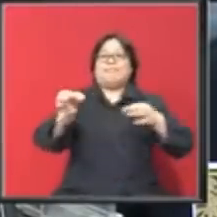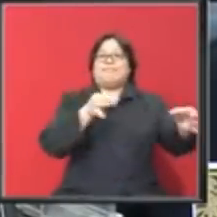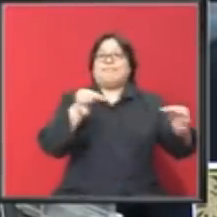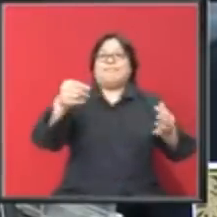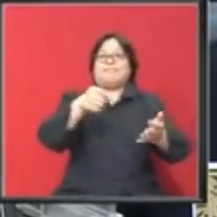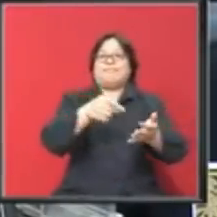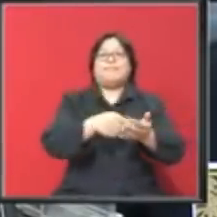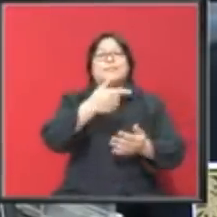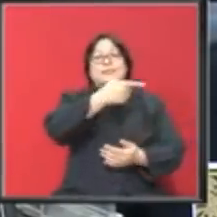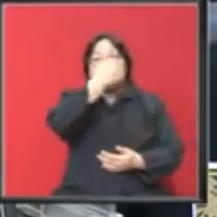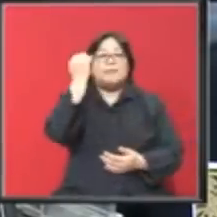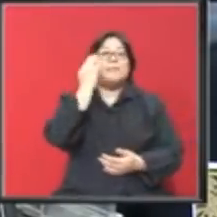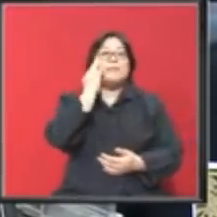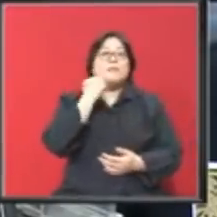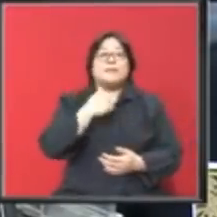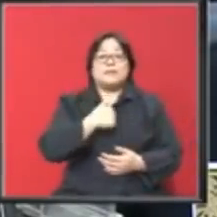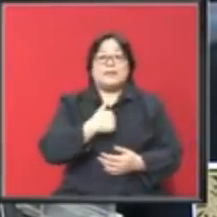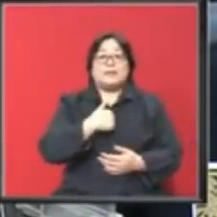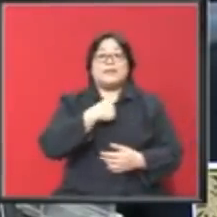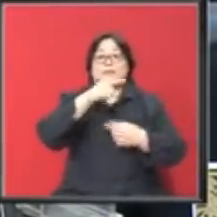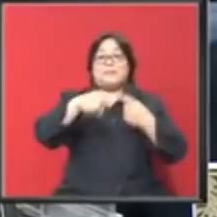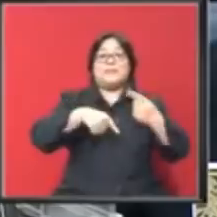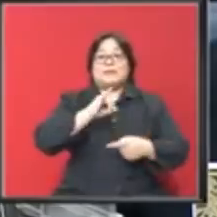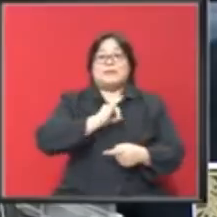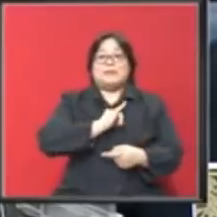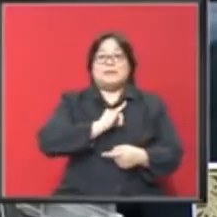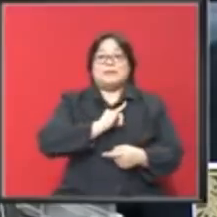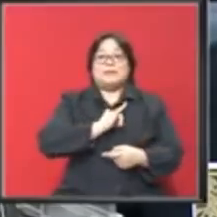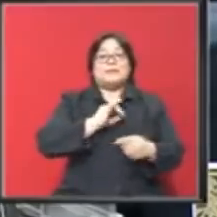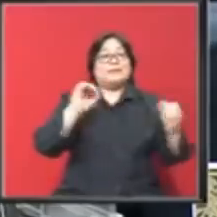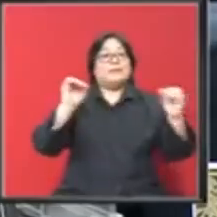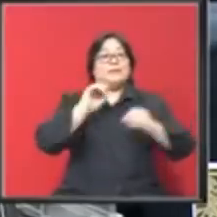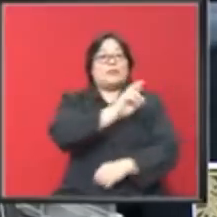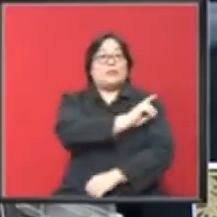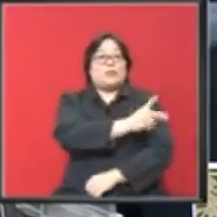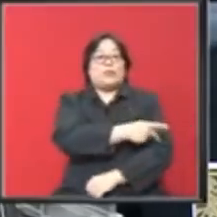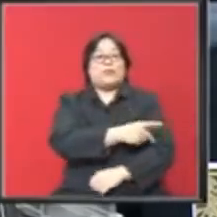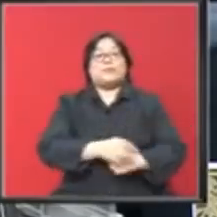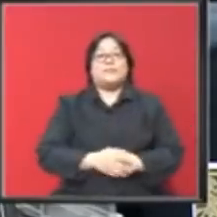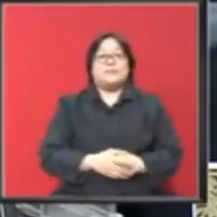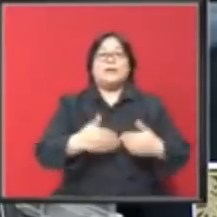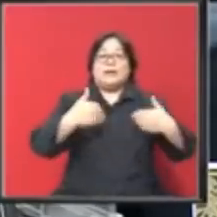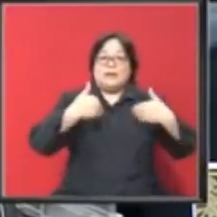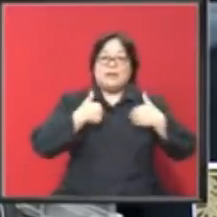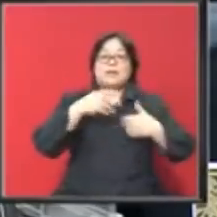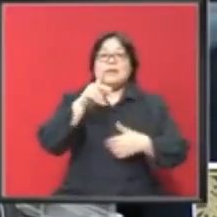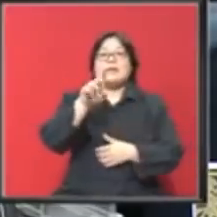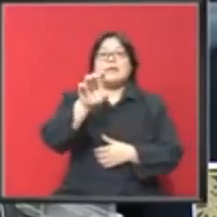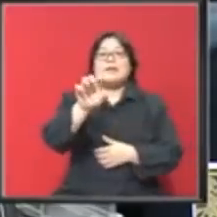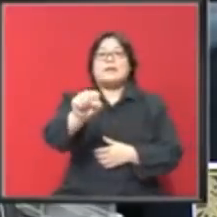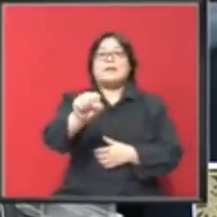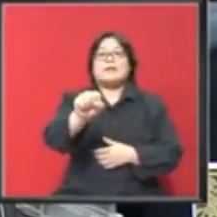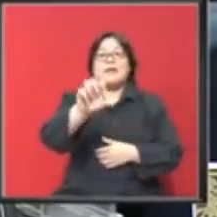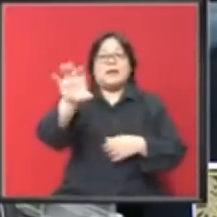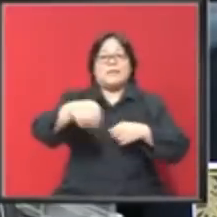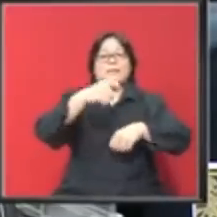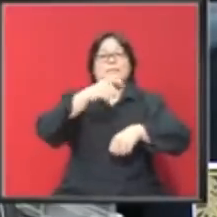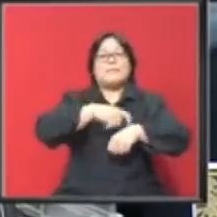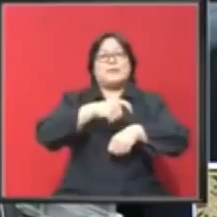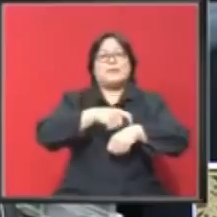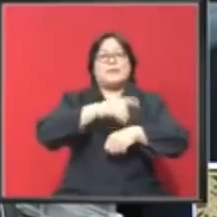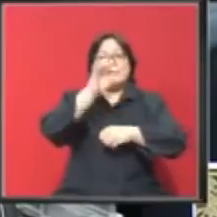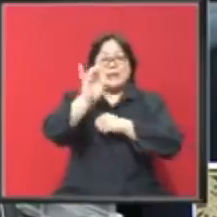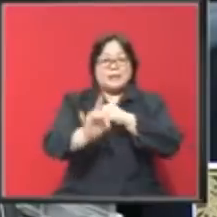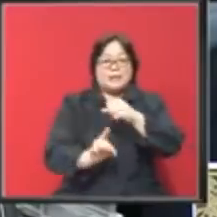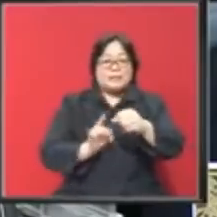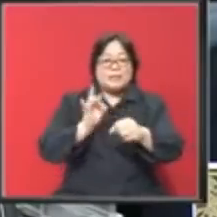ini karena pengalaman saya Apabila saya tidak lagi berkuasa ada Kiss yang mengambil masa sehingga